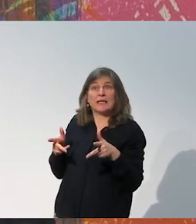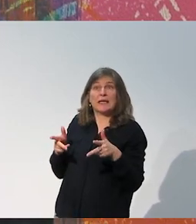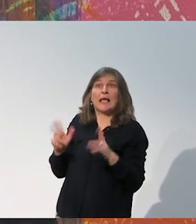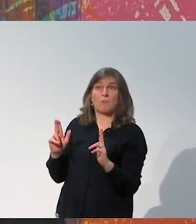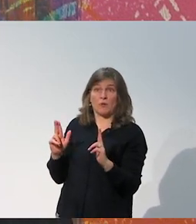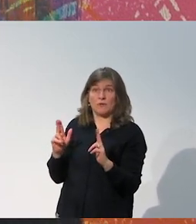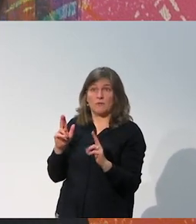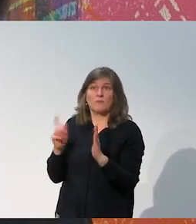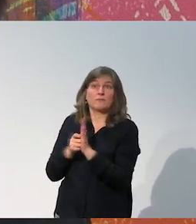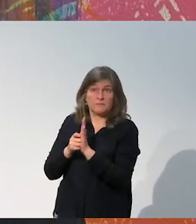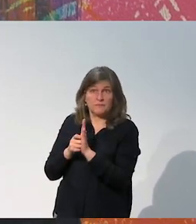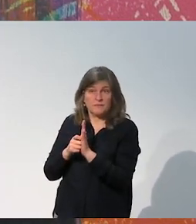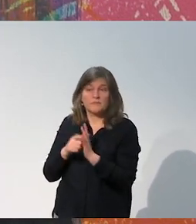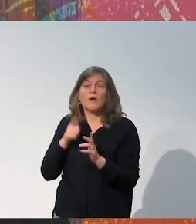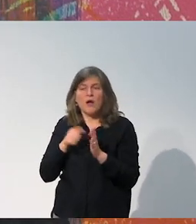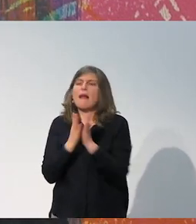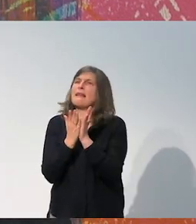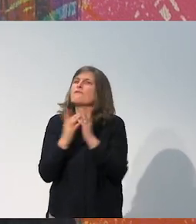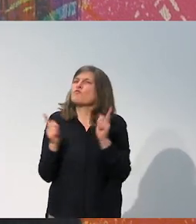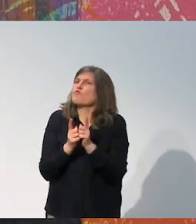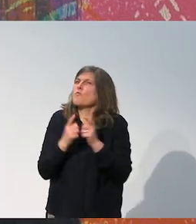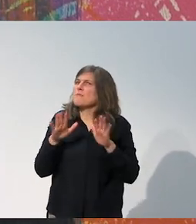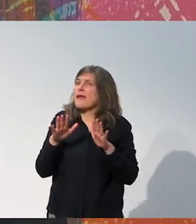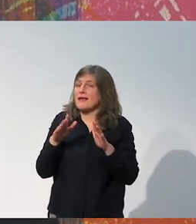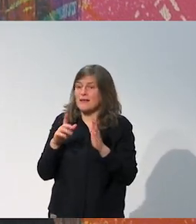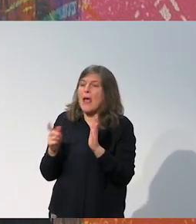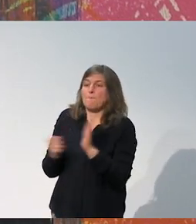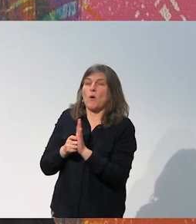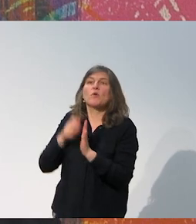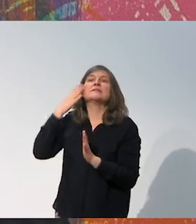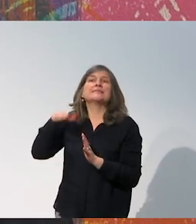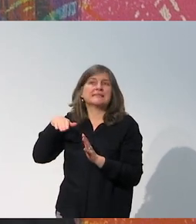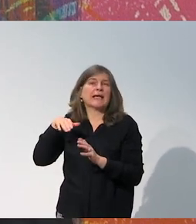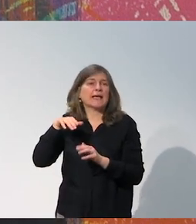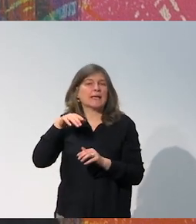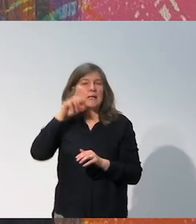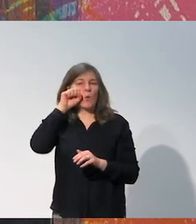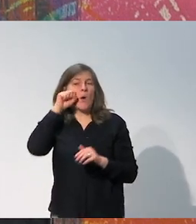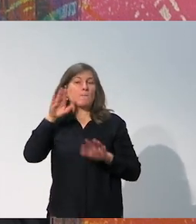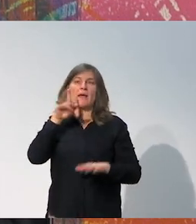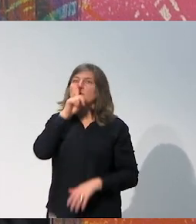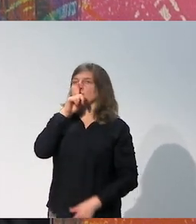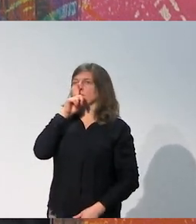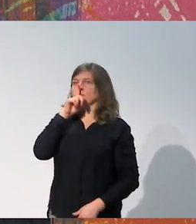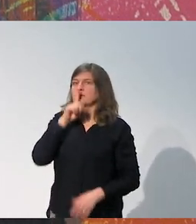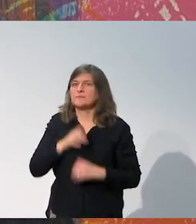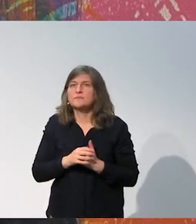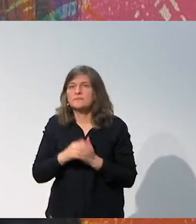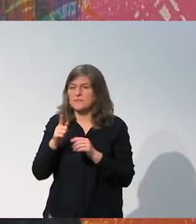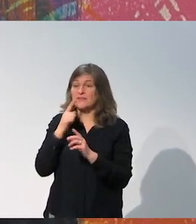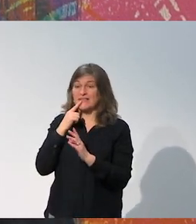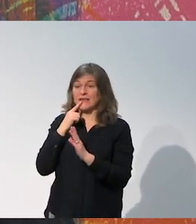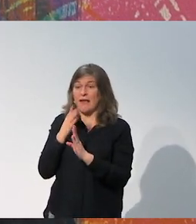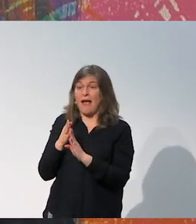le disais, mais il raconte aussi une époque où l'on se tait, même si on sait des choses. On est, je le rappelle, avant 68, juste avant, un